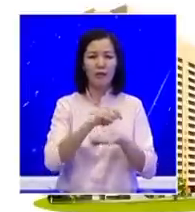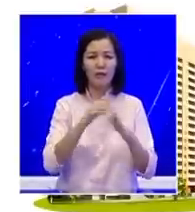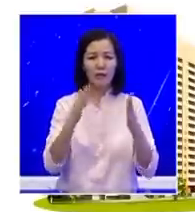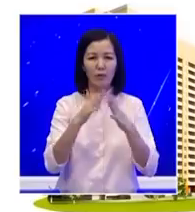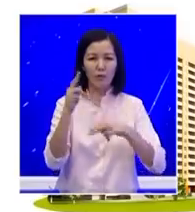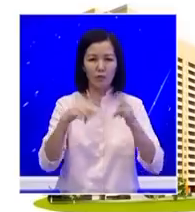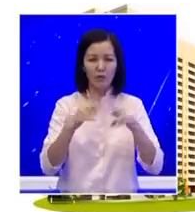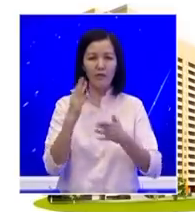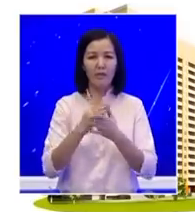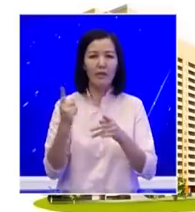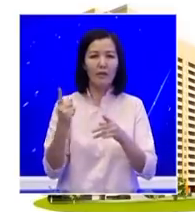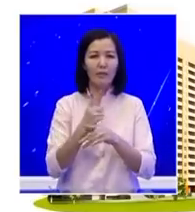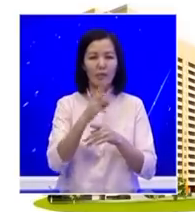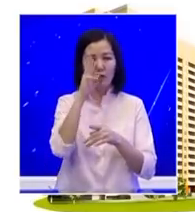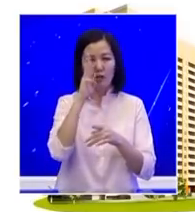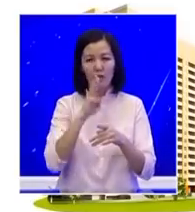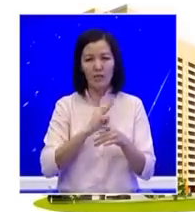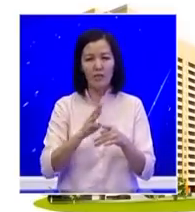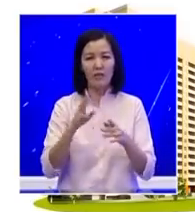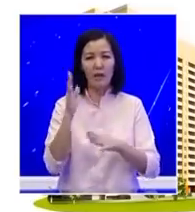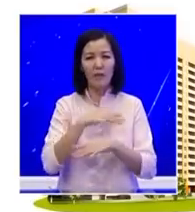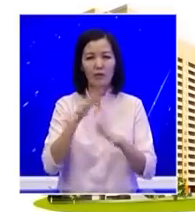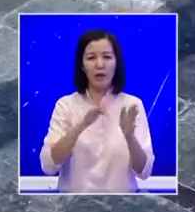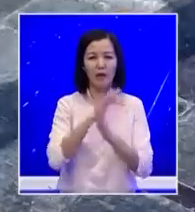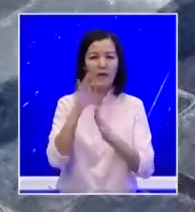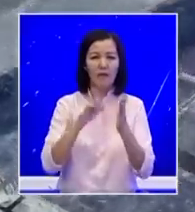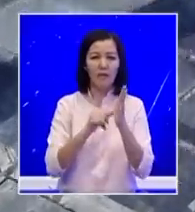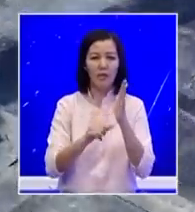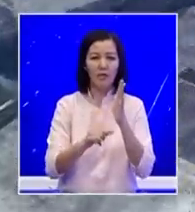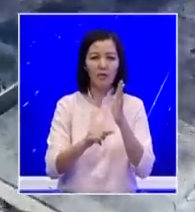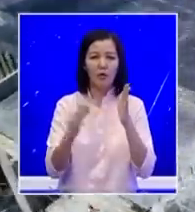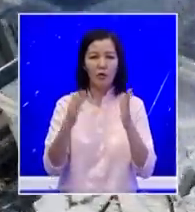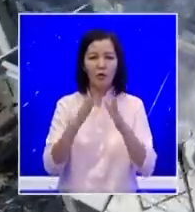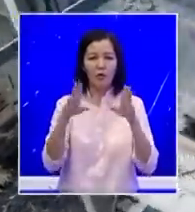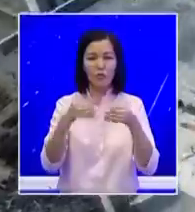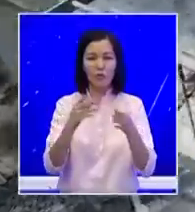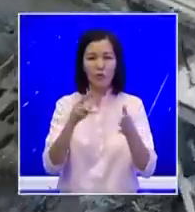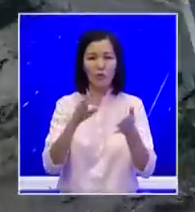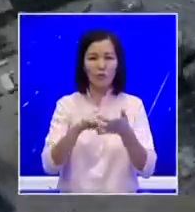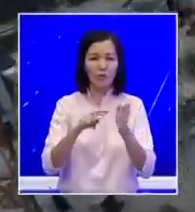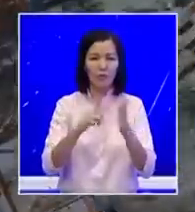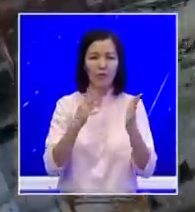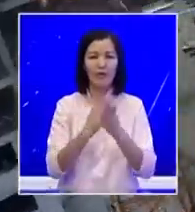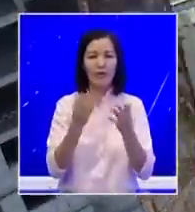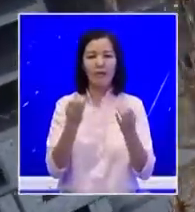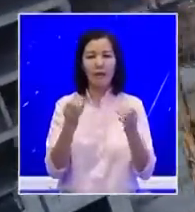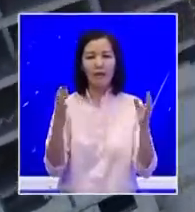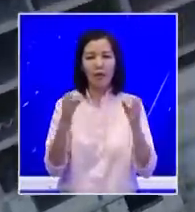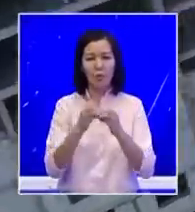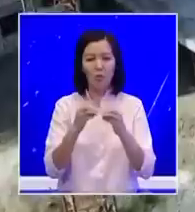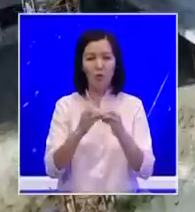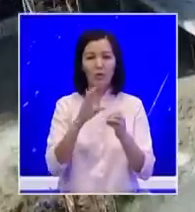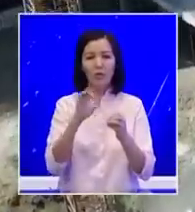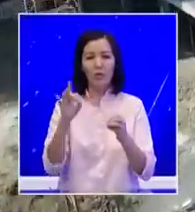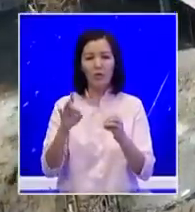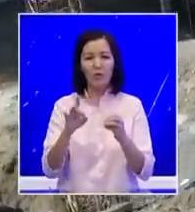салынбақшы. Алғашқы жарты жылдықта бір ғана Қапшағай қаласында 600-ден астамын қолданысқа беру көзделген. Тағы оны сәуірдің